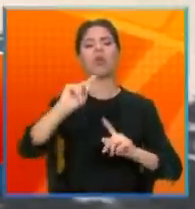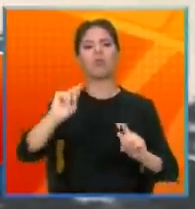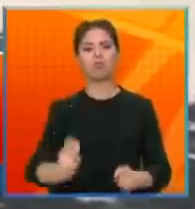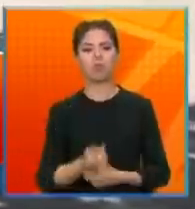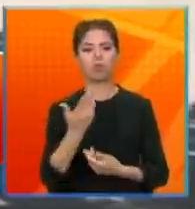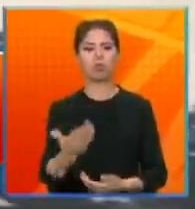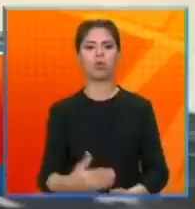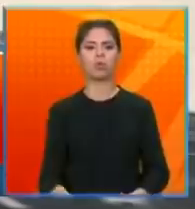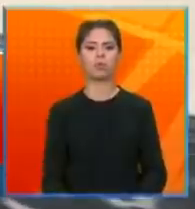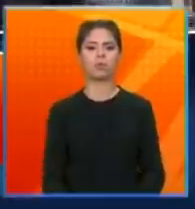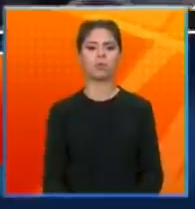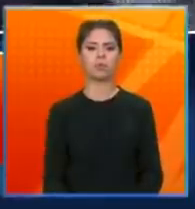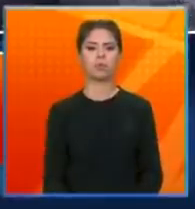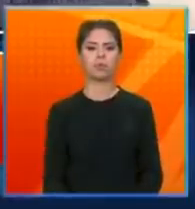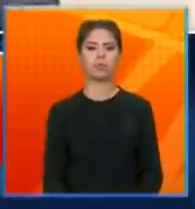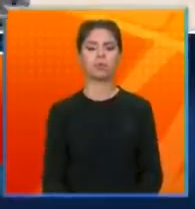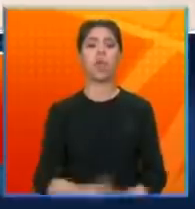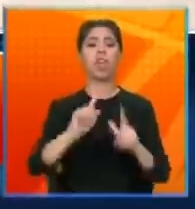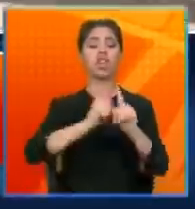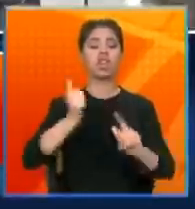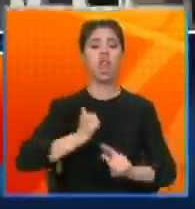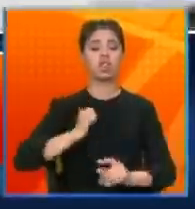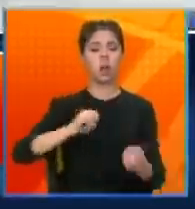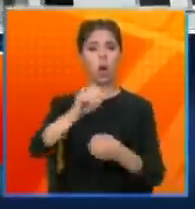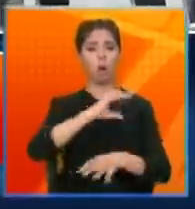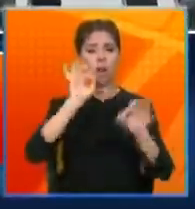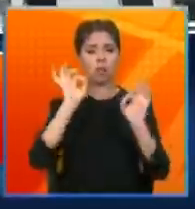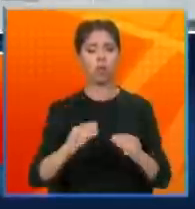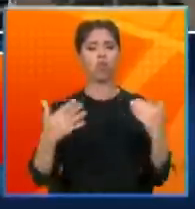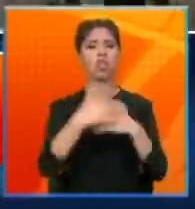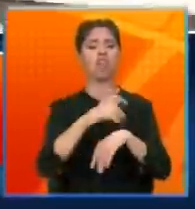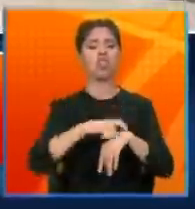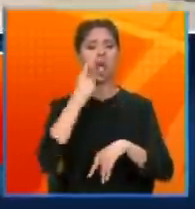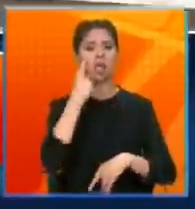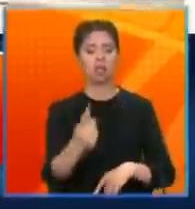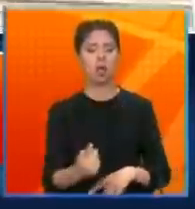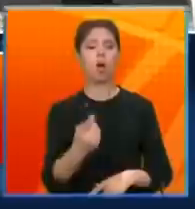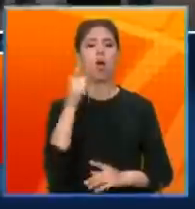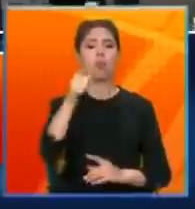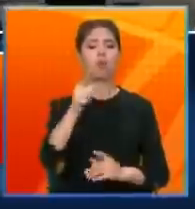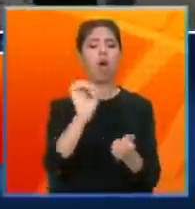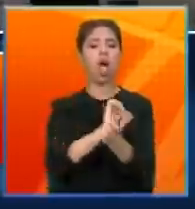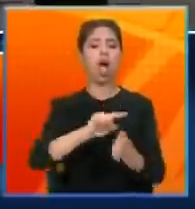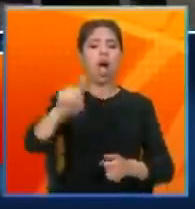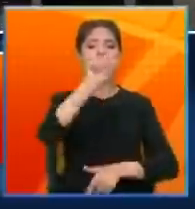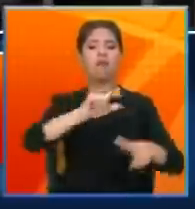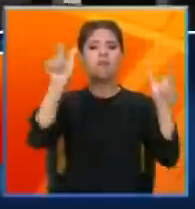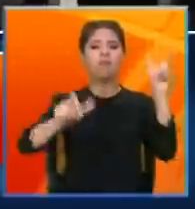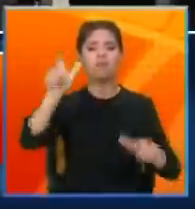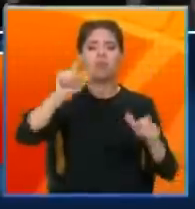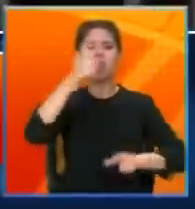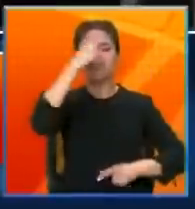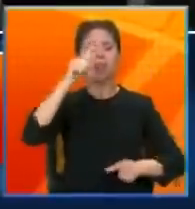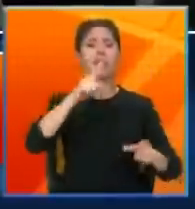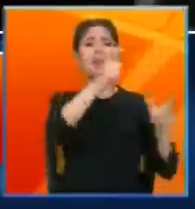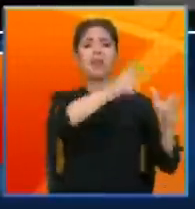Bir çocuğa sahip çıkamadılar. Ben şimdi ne diyeyim? Jandarma düğmeye bastı. Gece yarısında operasyon gerçekleştirildi. Aile bireyleri tek tek